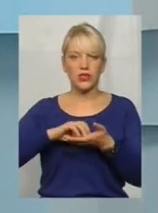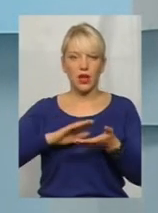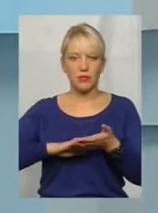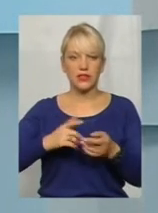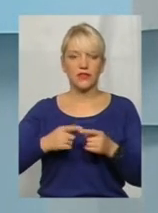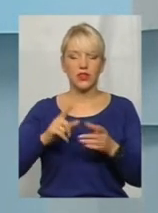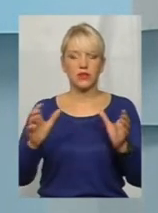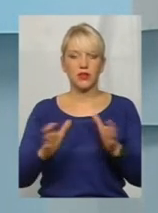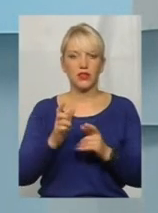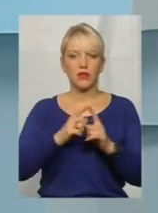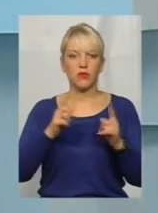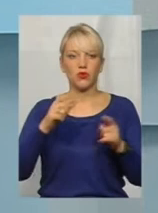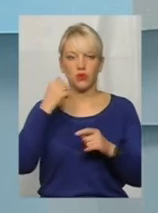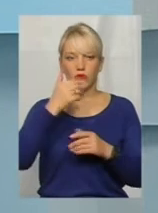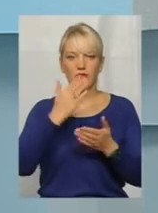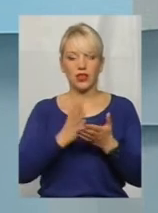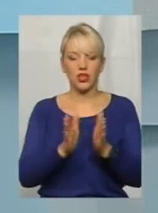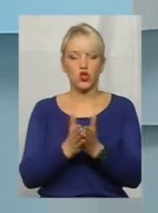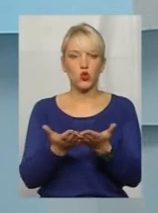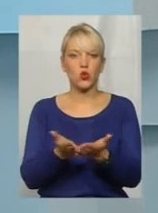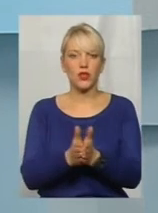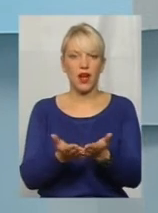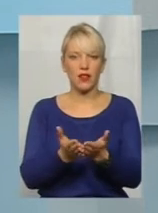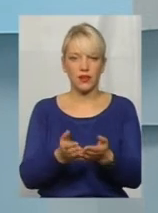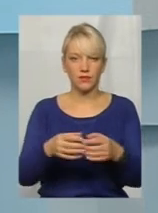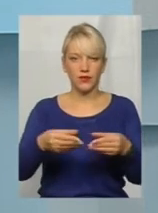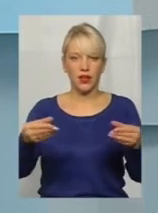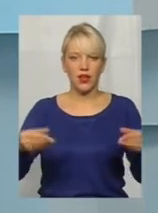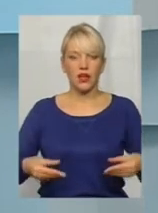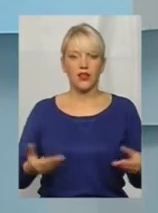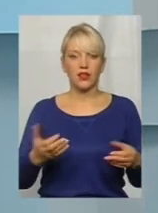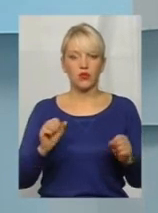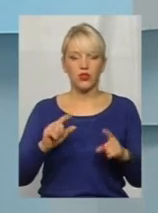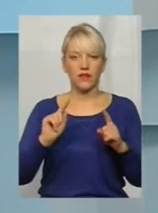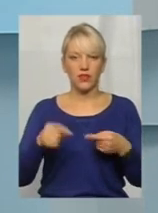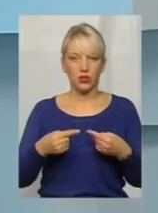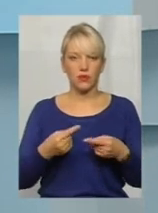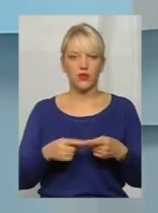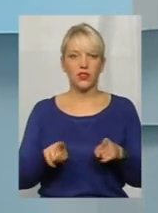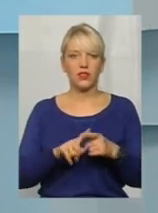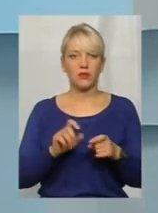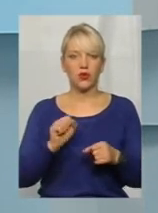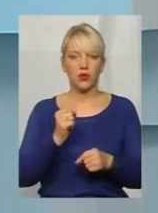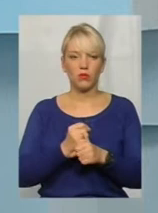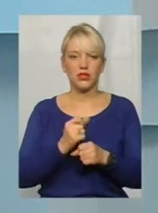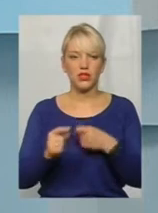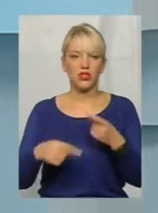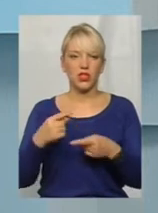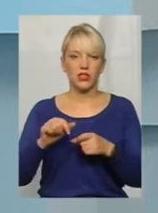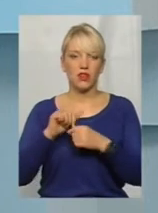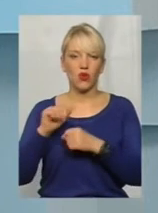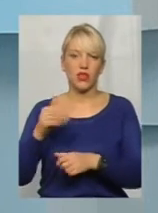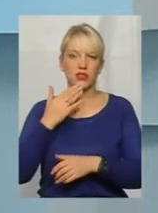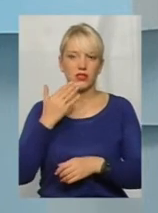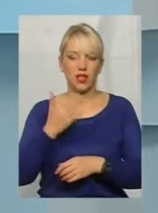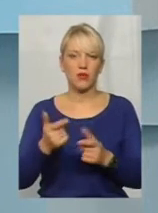року. Є журнал, які можна витребувати. Це робиться через адвокатські запити